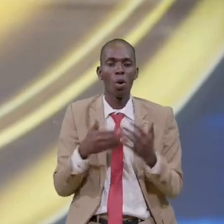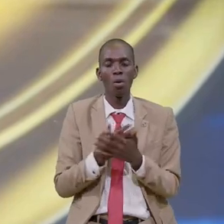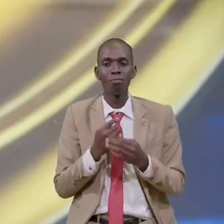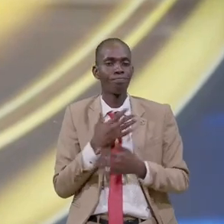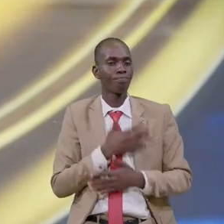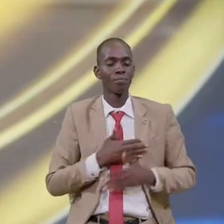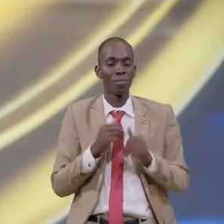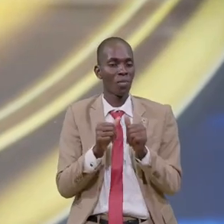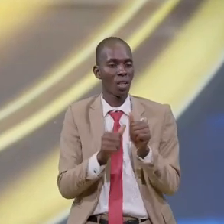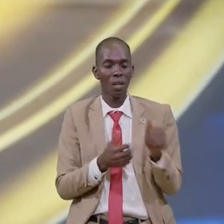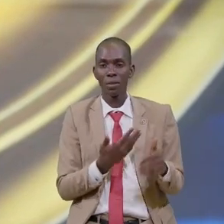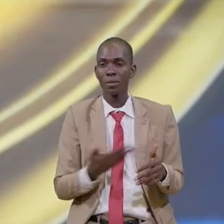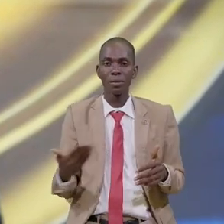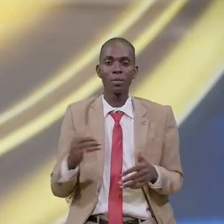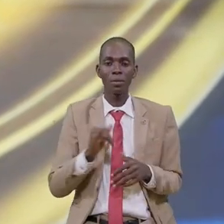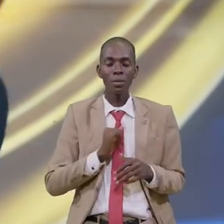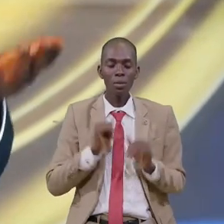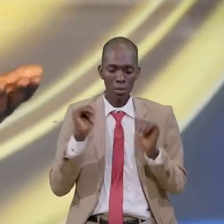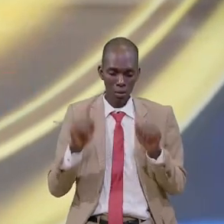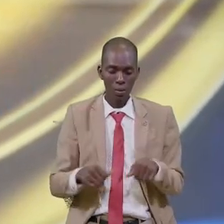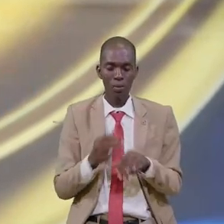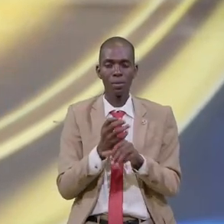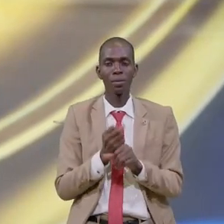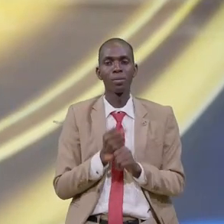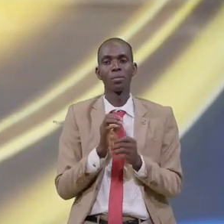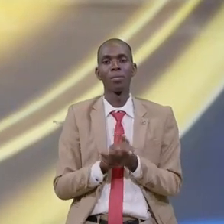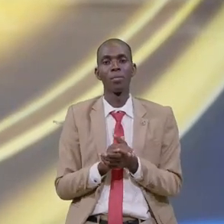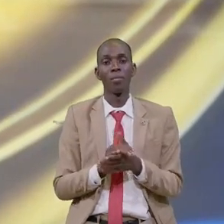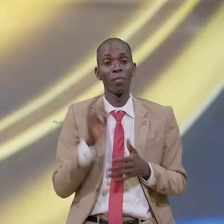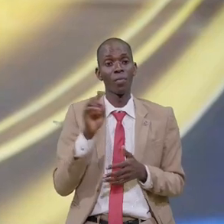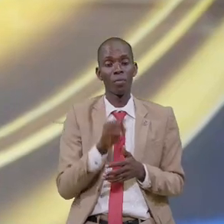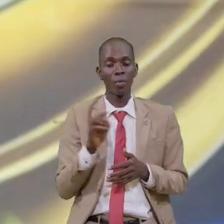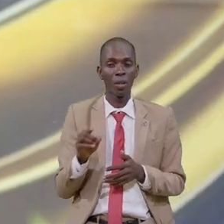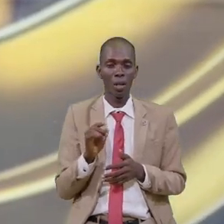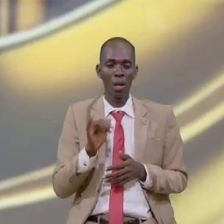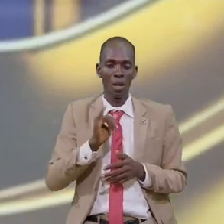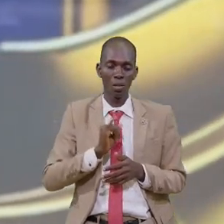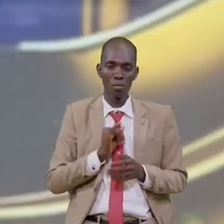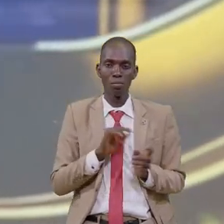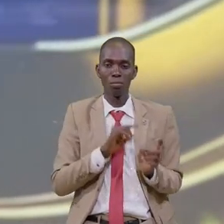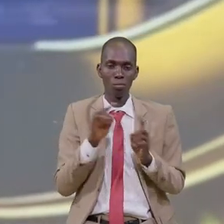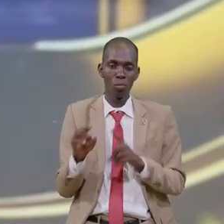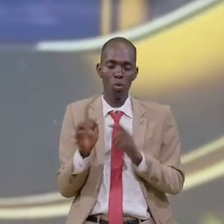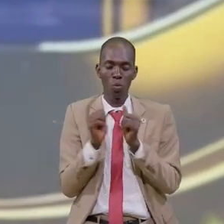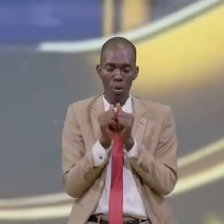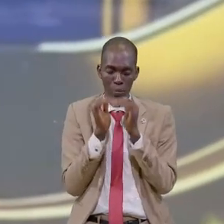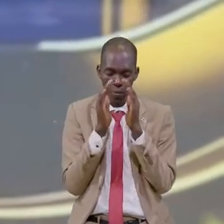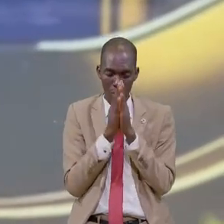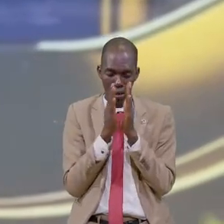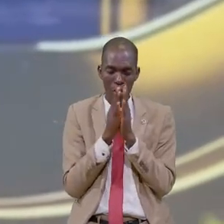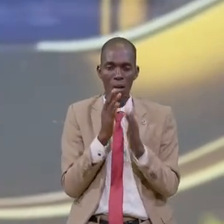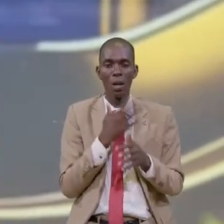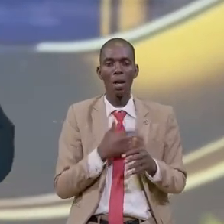plaisirs, que tout ce que je peux avoir. Par conséquent, je viens avec la prière et